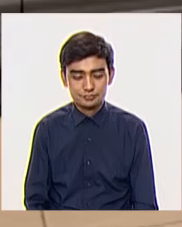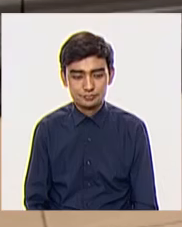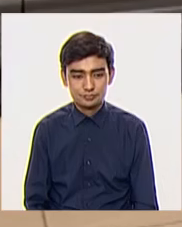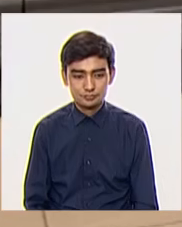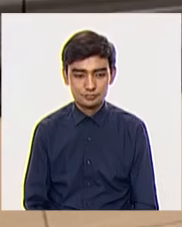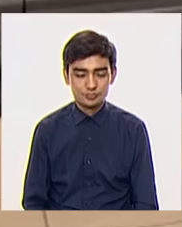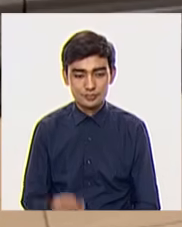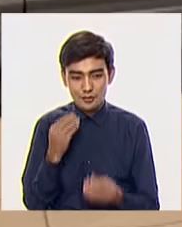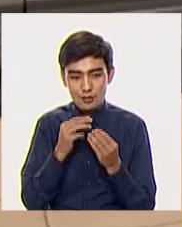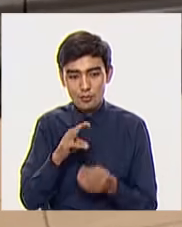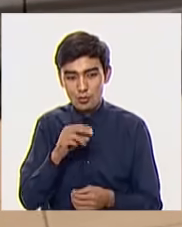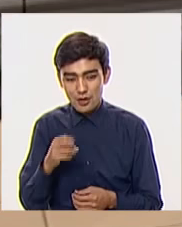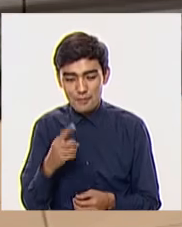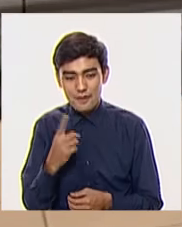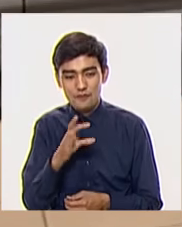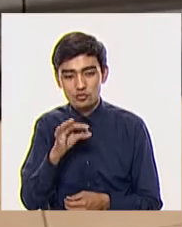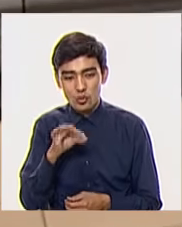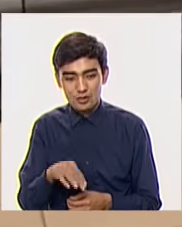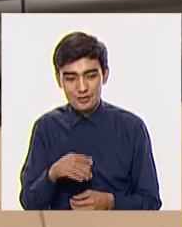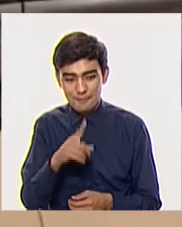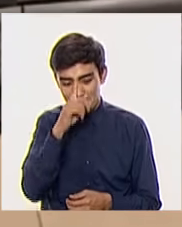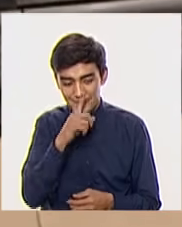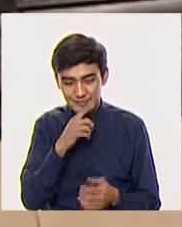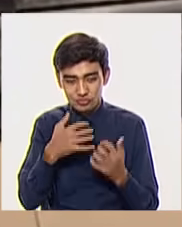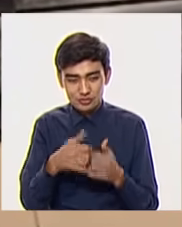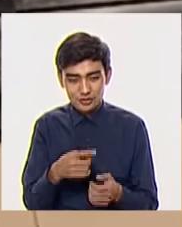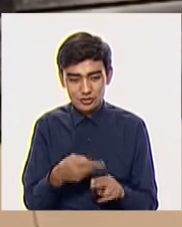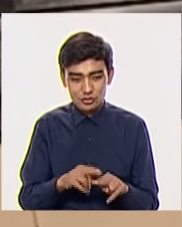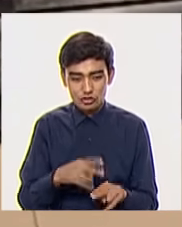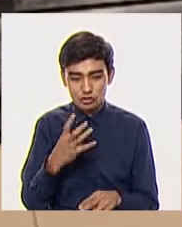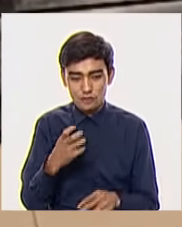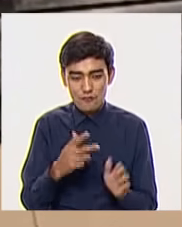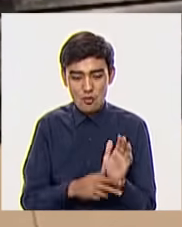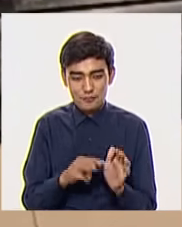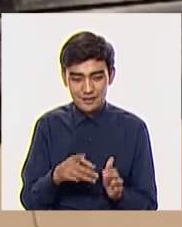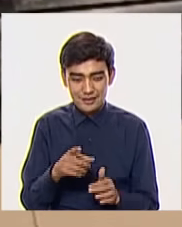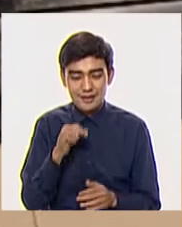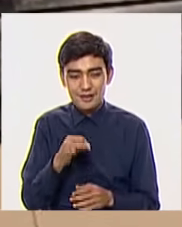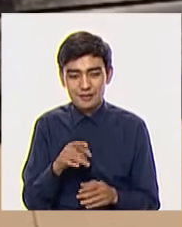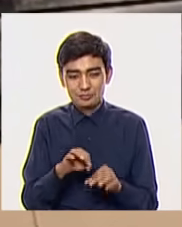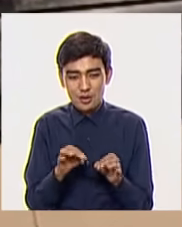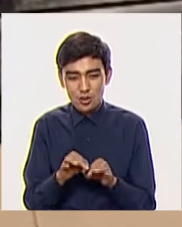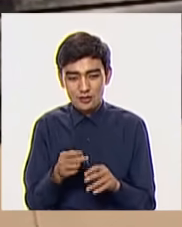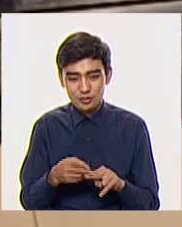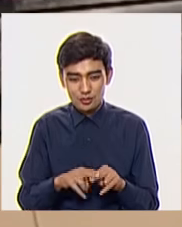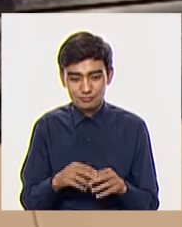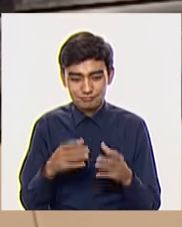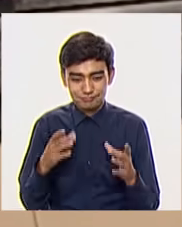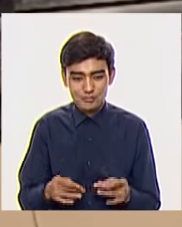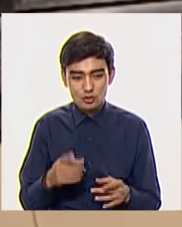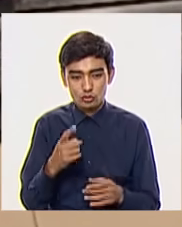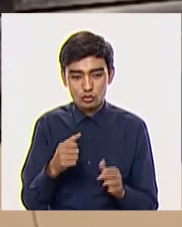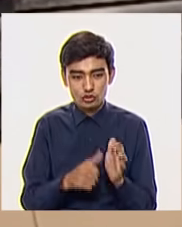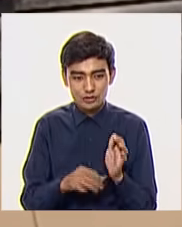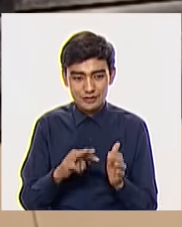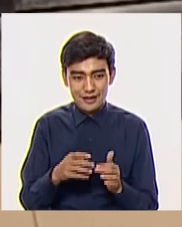Мука пшеничная первого сорта из расчета на один месяц 480 тенге. Пачка макарон 160 тенге.